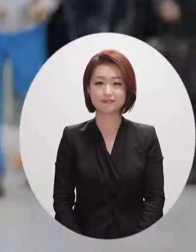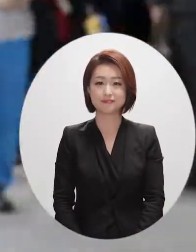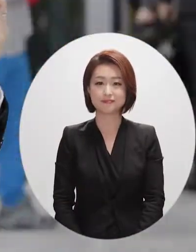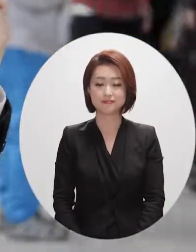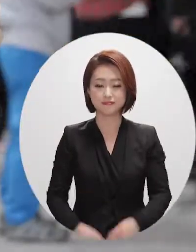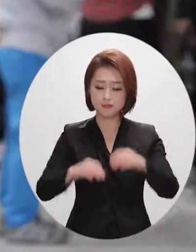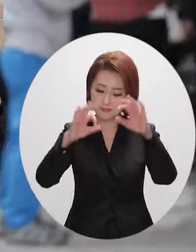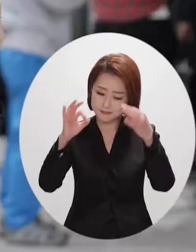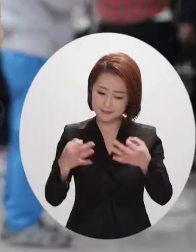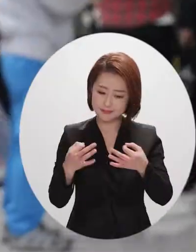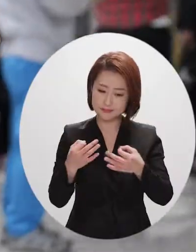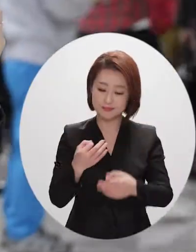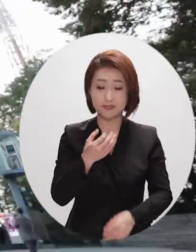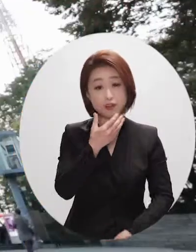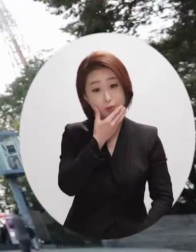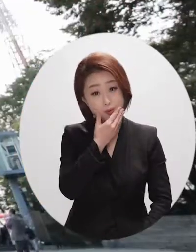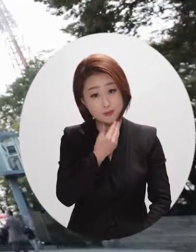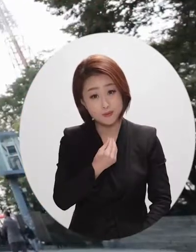행복하십니까?